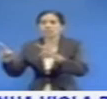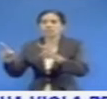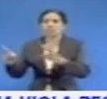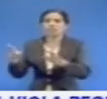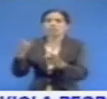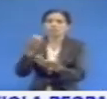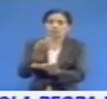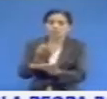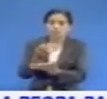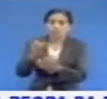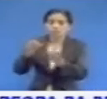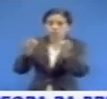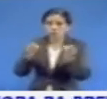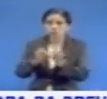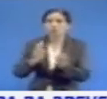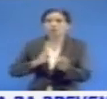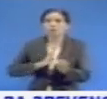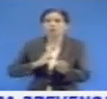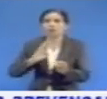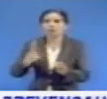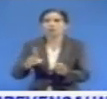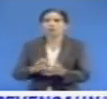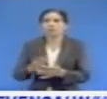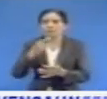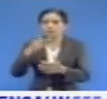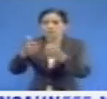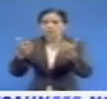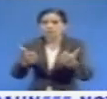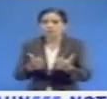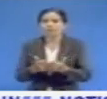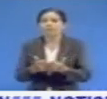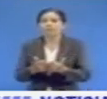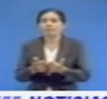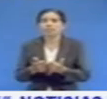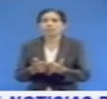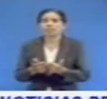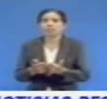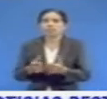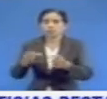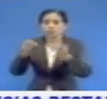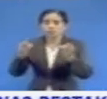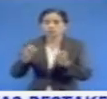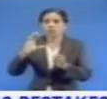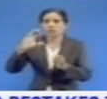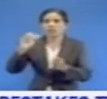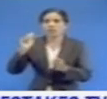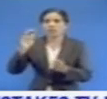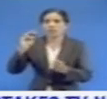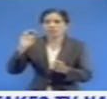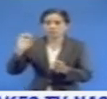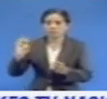Bekoranian. Além de né, aldeias Haslarang no Ailelehun, suku Kamea, maioria comunidade Nianarang, la